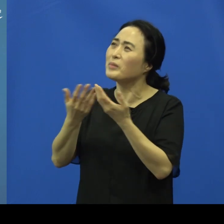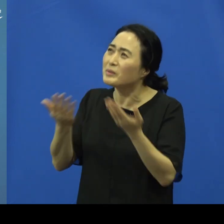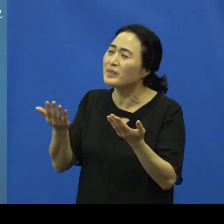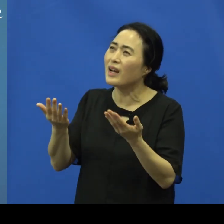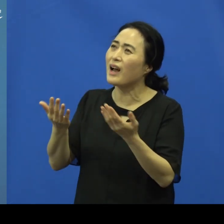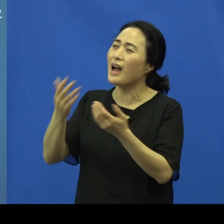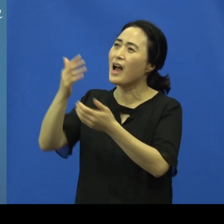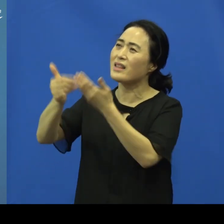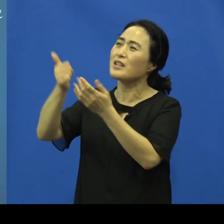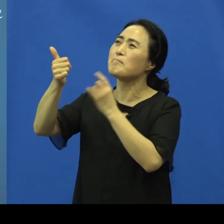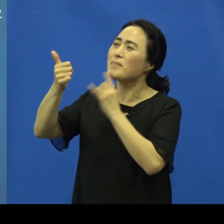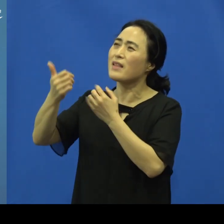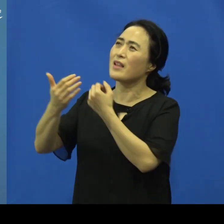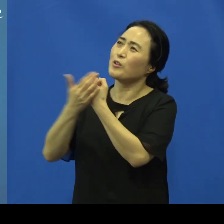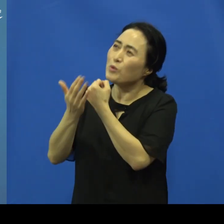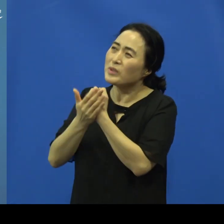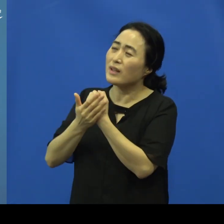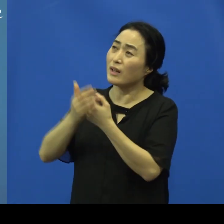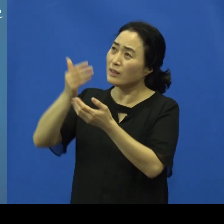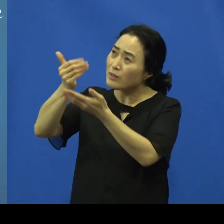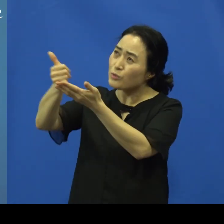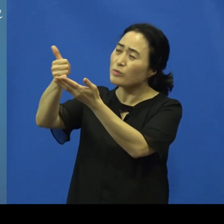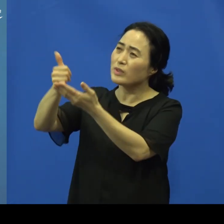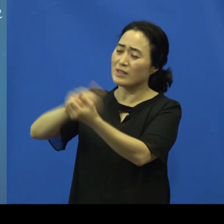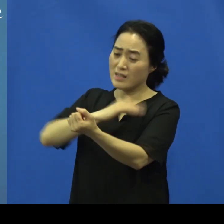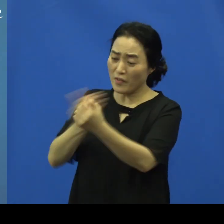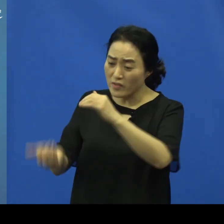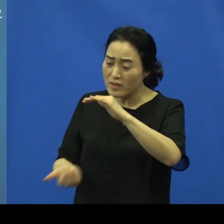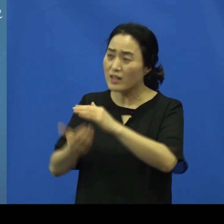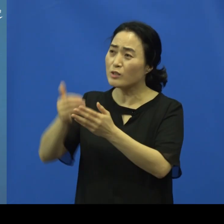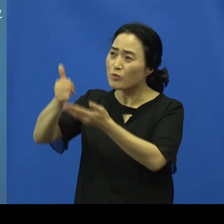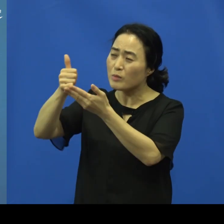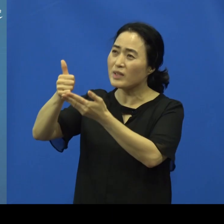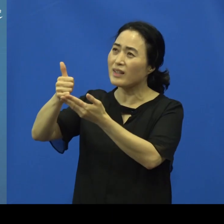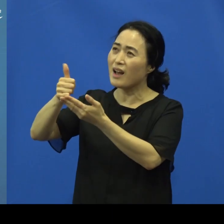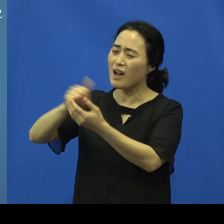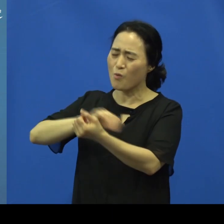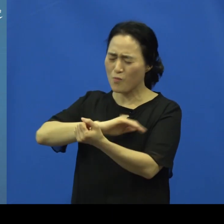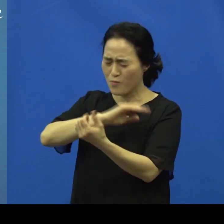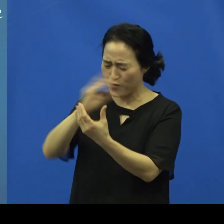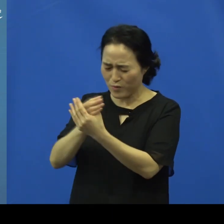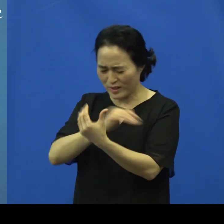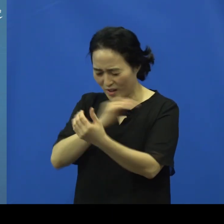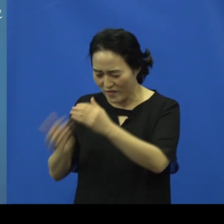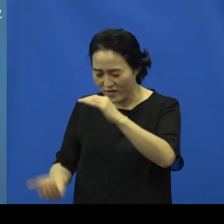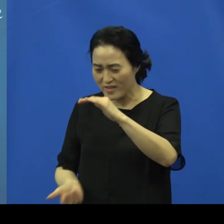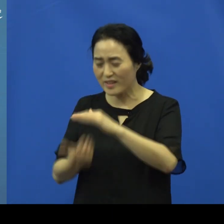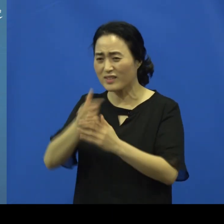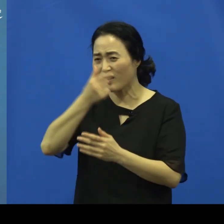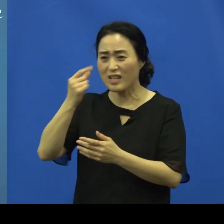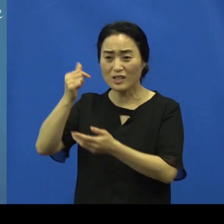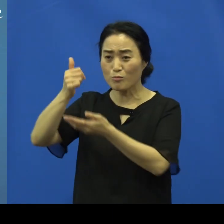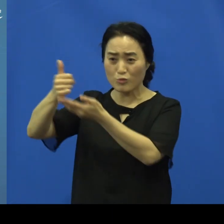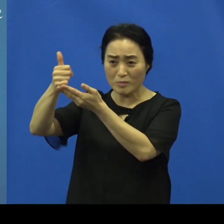나의 도움이십니다. 당신은 전능하신 분입니다. 당신은 Almighty God입니다.